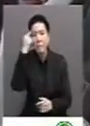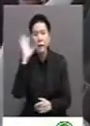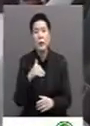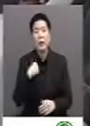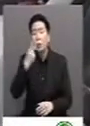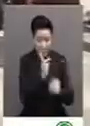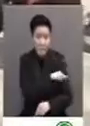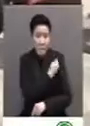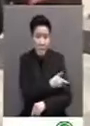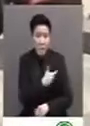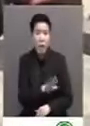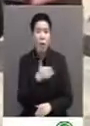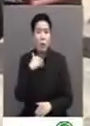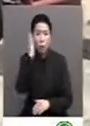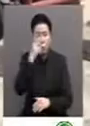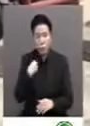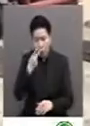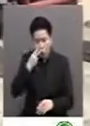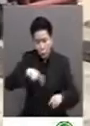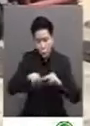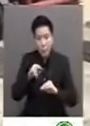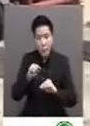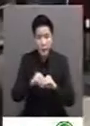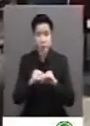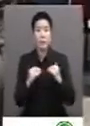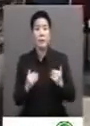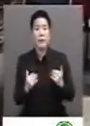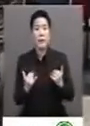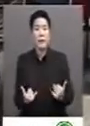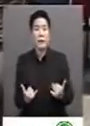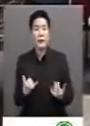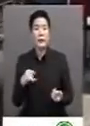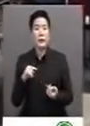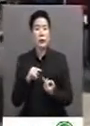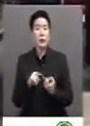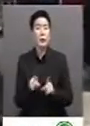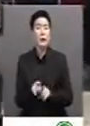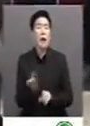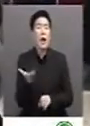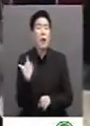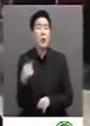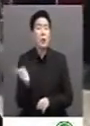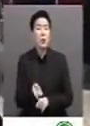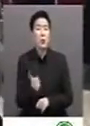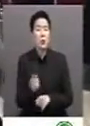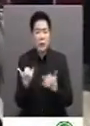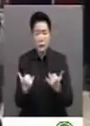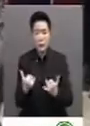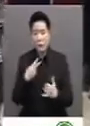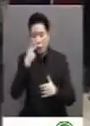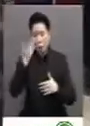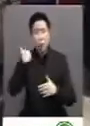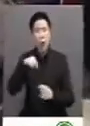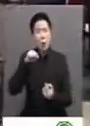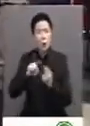ที่ทั่วไปนอกจากนี้พลตรีเฉลิมพลยังกล่าวด้วยนะคะว่าบริเวณพื้นที่เป้าหมายเดิมผู้ก่อเหตุมักจะก่อเหตุย่านชุมช